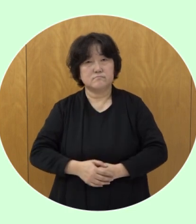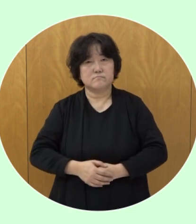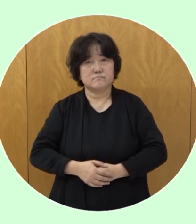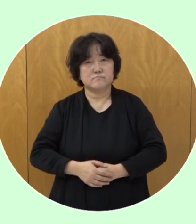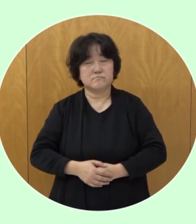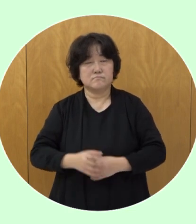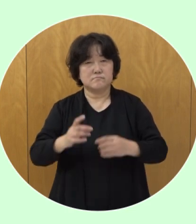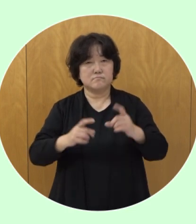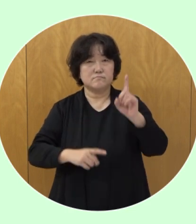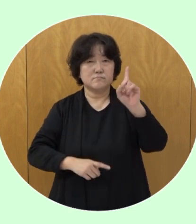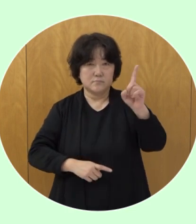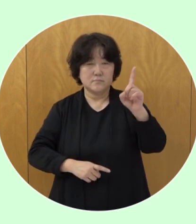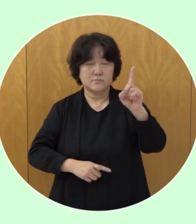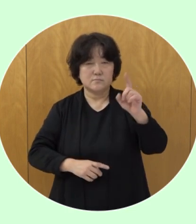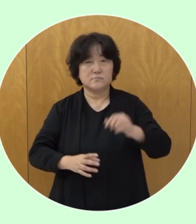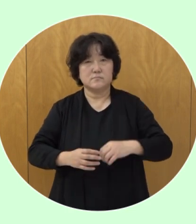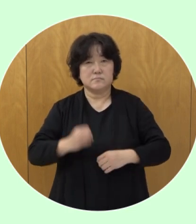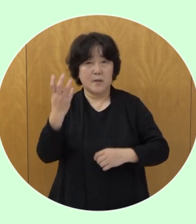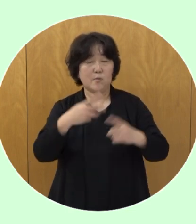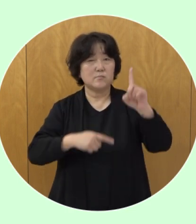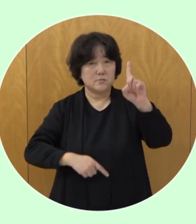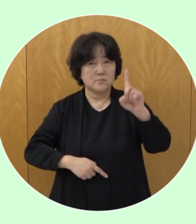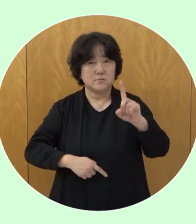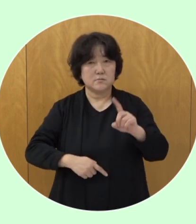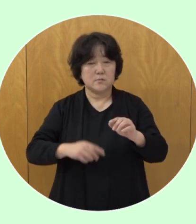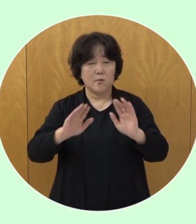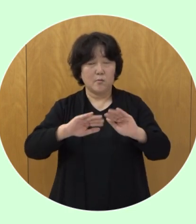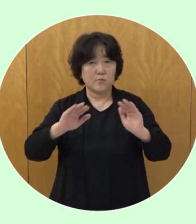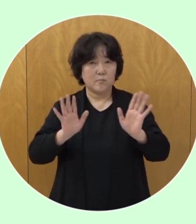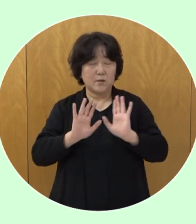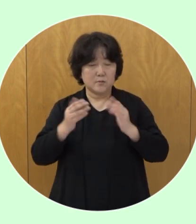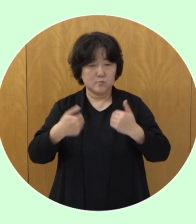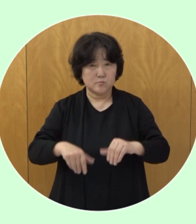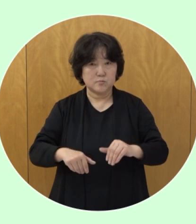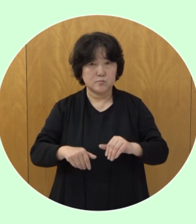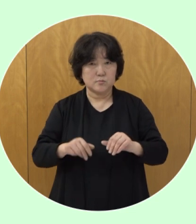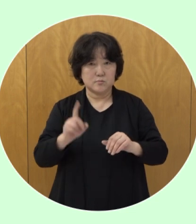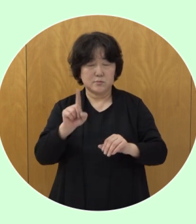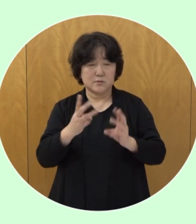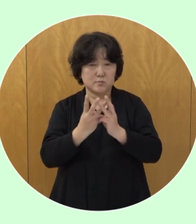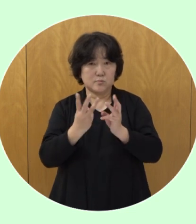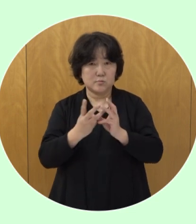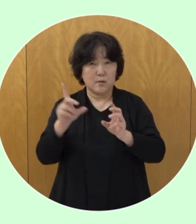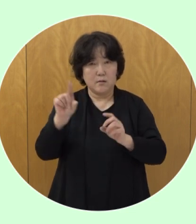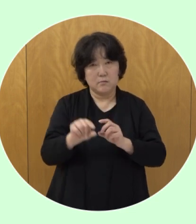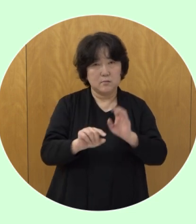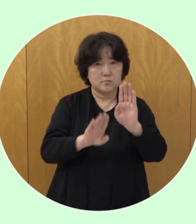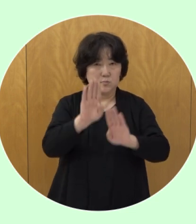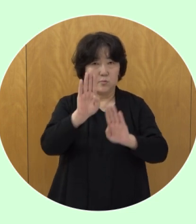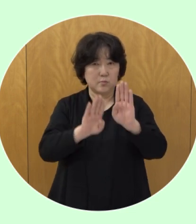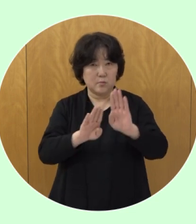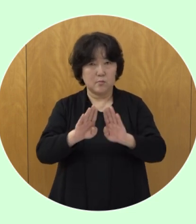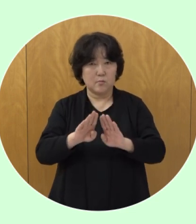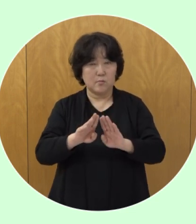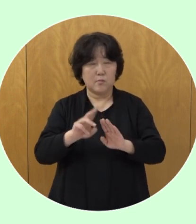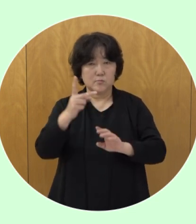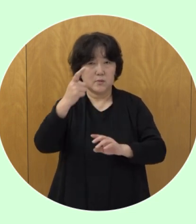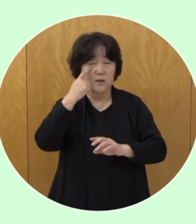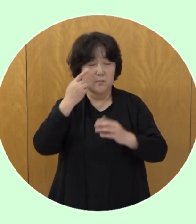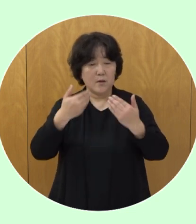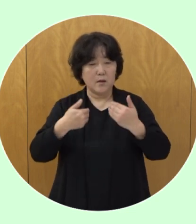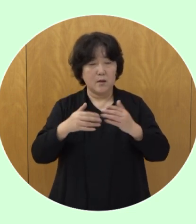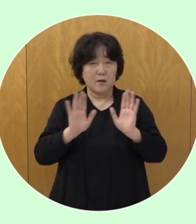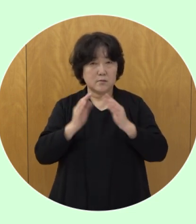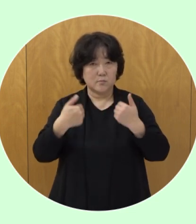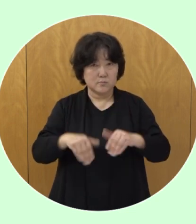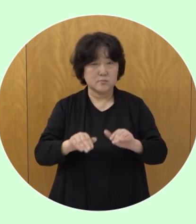が、現在少子化対策に加え子育て支援策として第2子以降を出産する